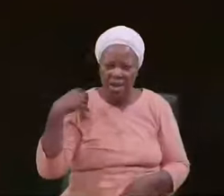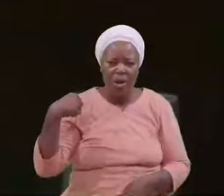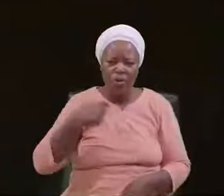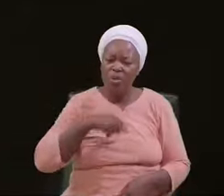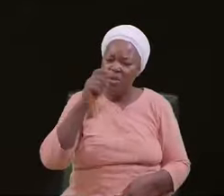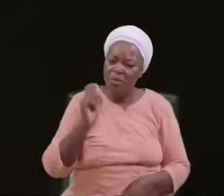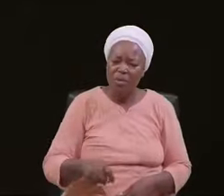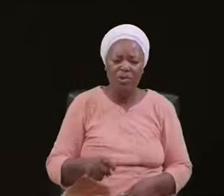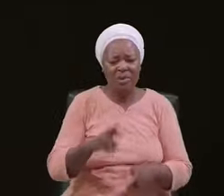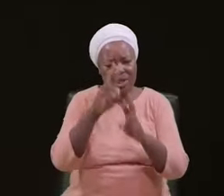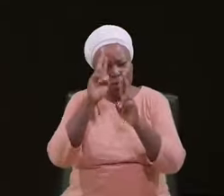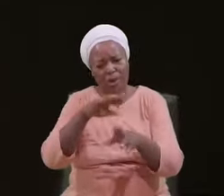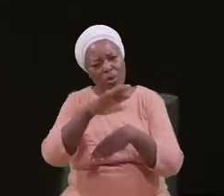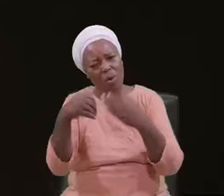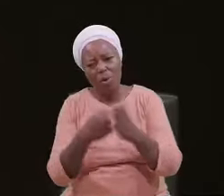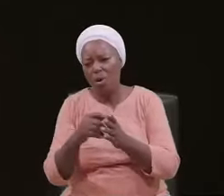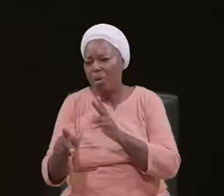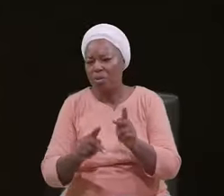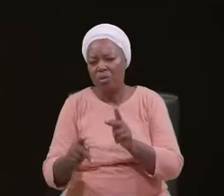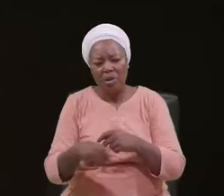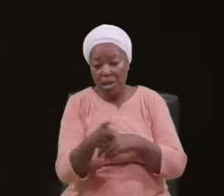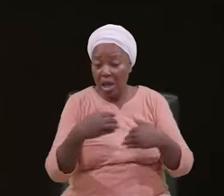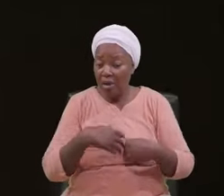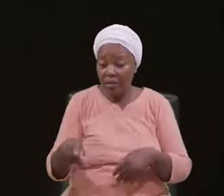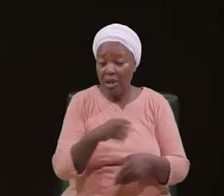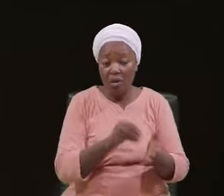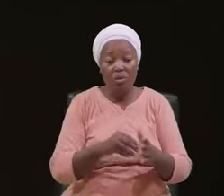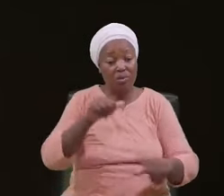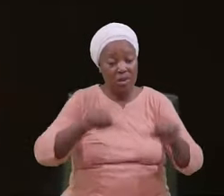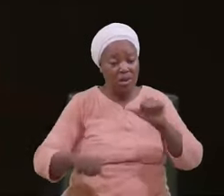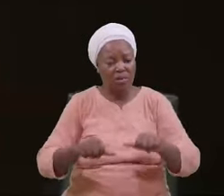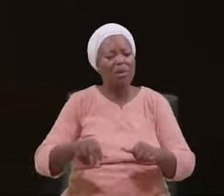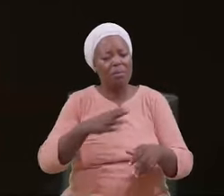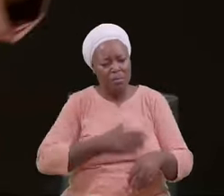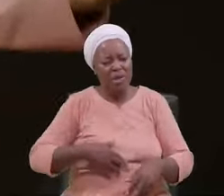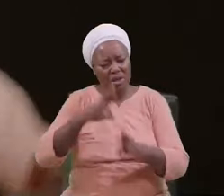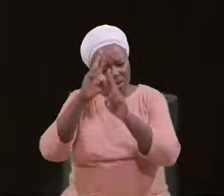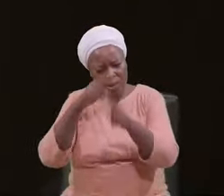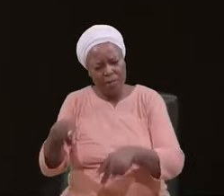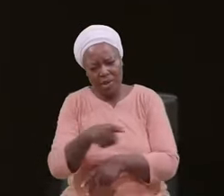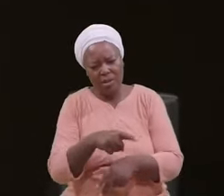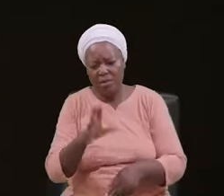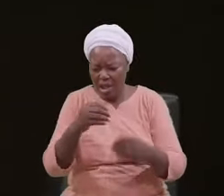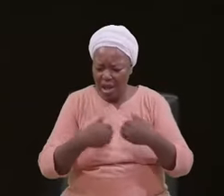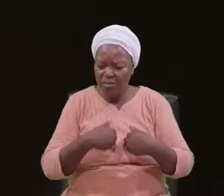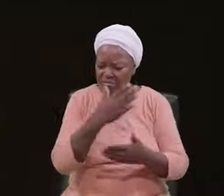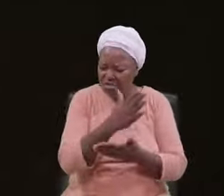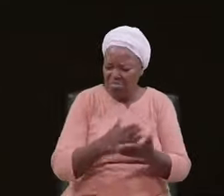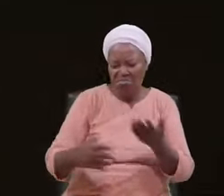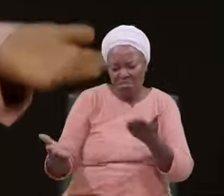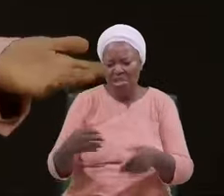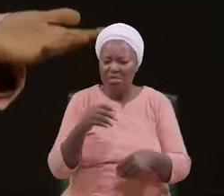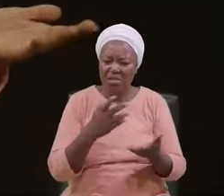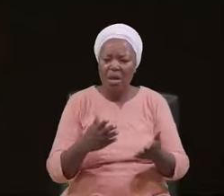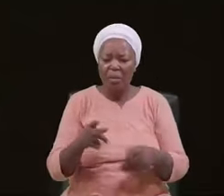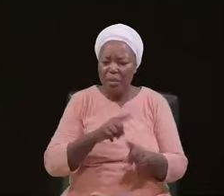monde. Ils ont leurs doutes, mais respectez-les. Ils ont leurs fausses conceptions, respectez-les. Ils ont